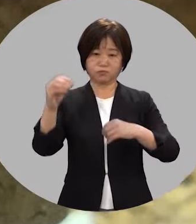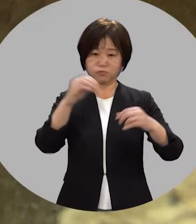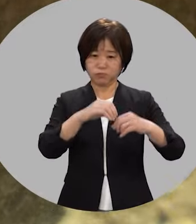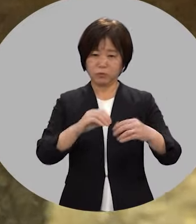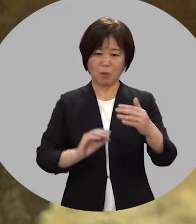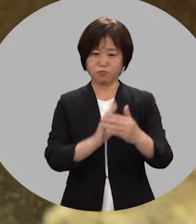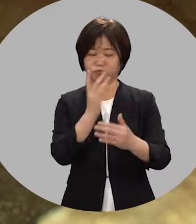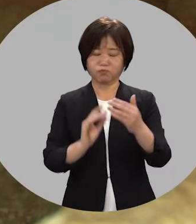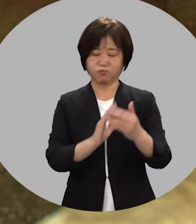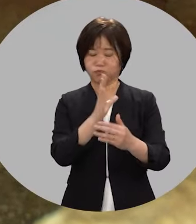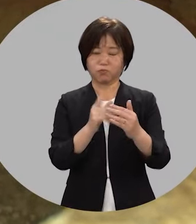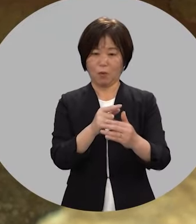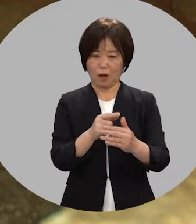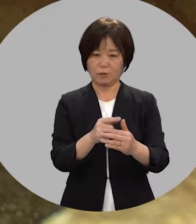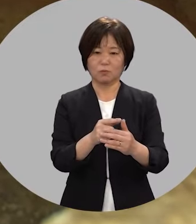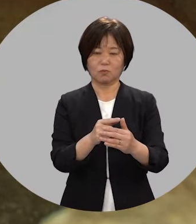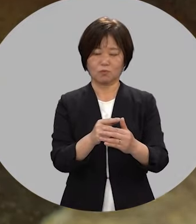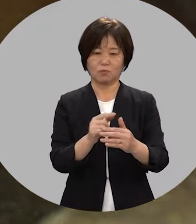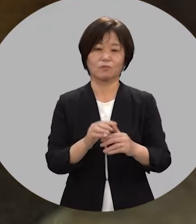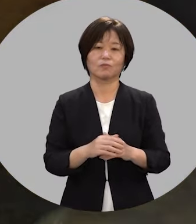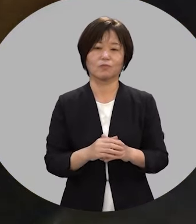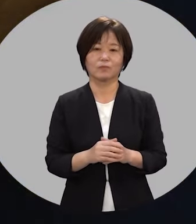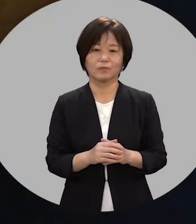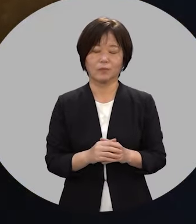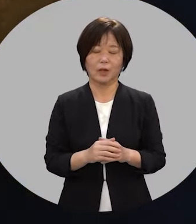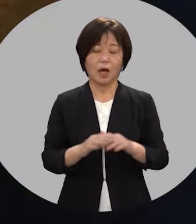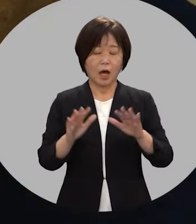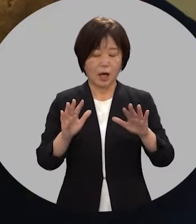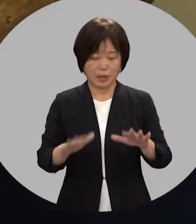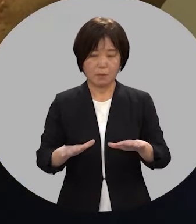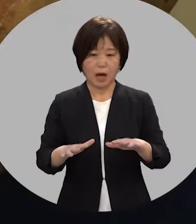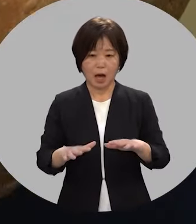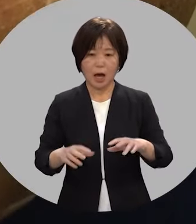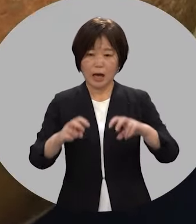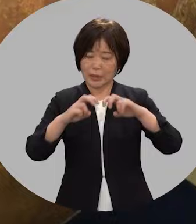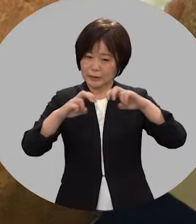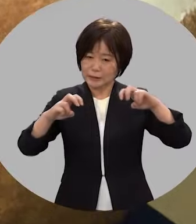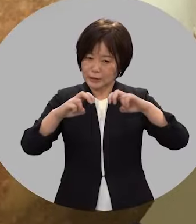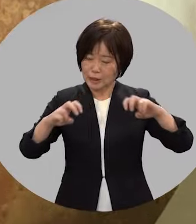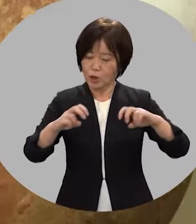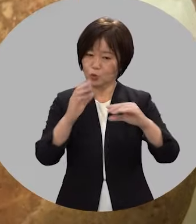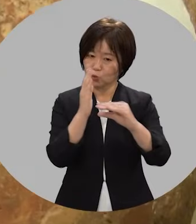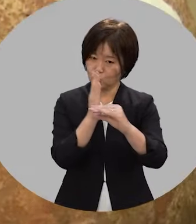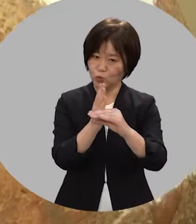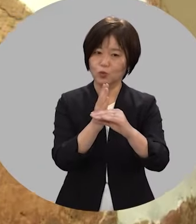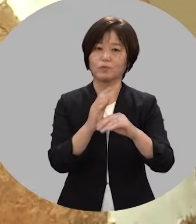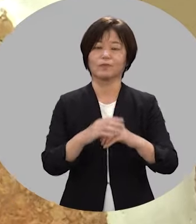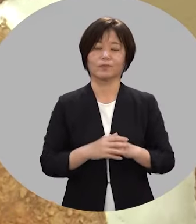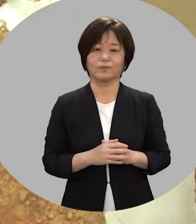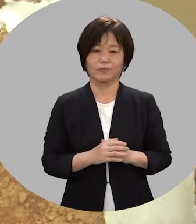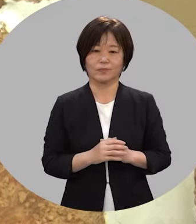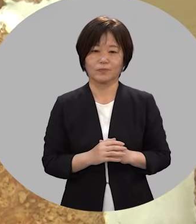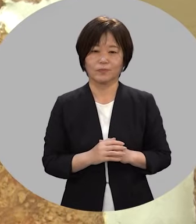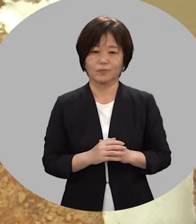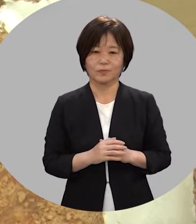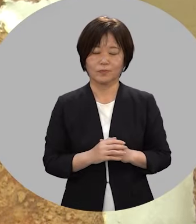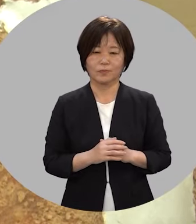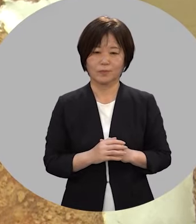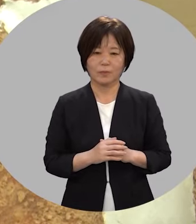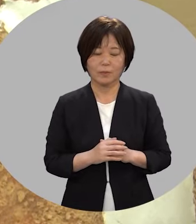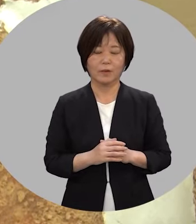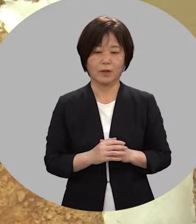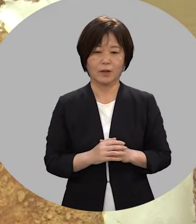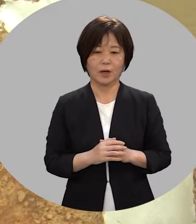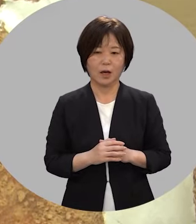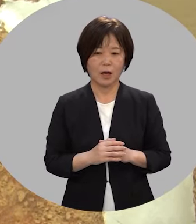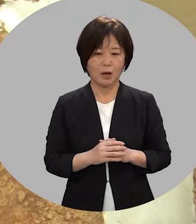では内側まで火が当たることはないと思われるため意図的に焼いたと考えられ、まだ研究途上ではあり